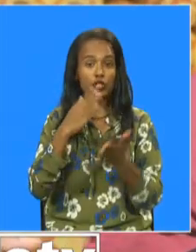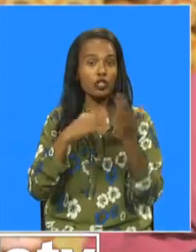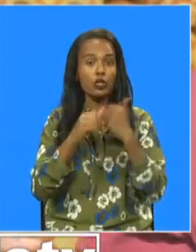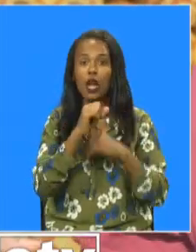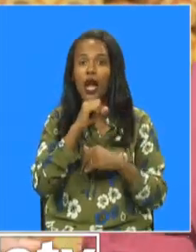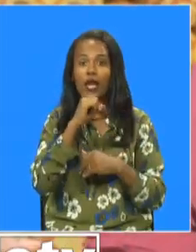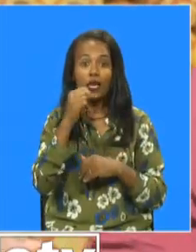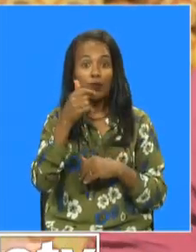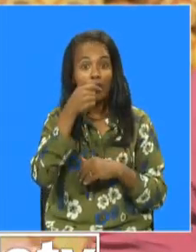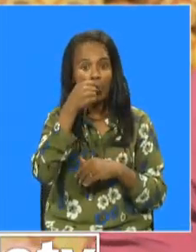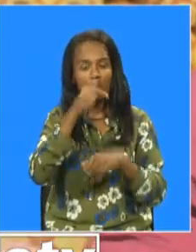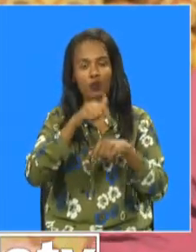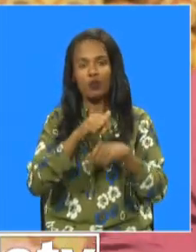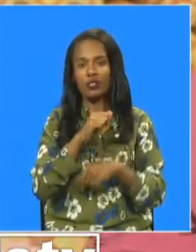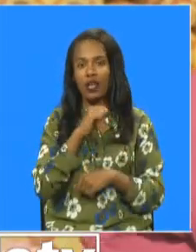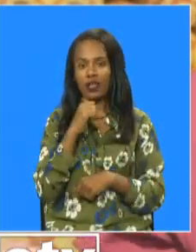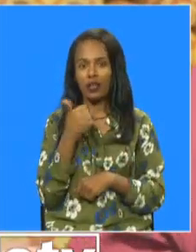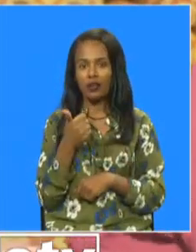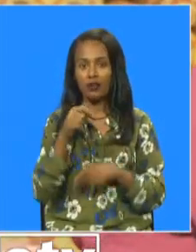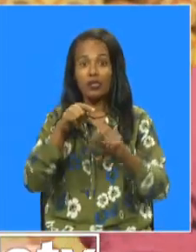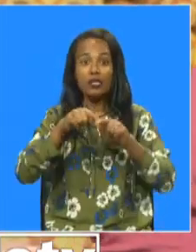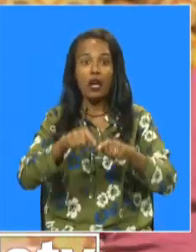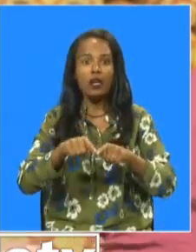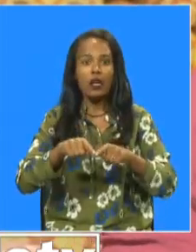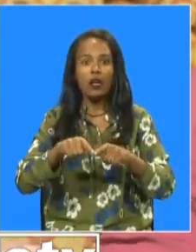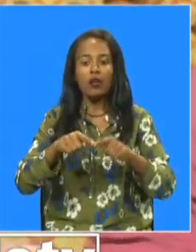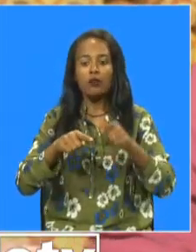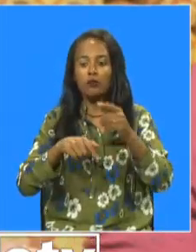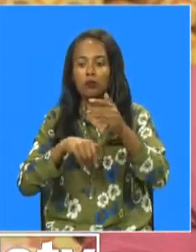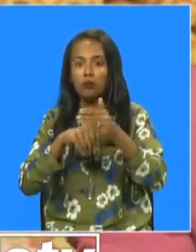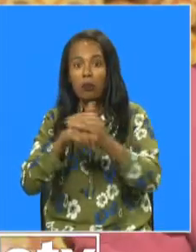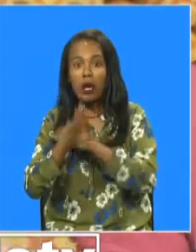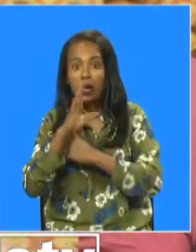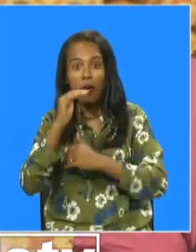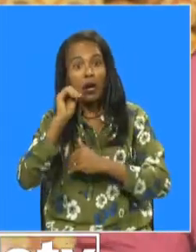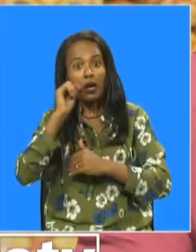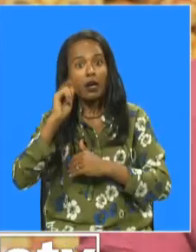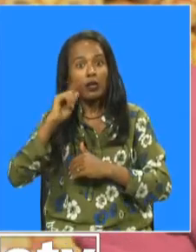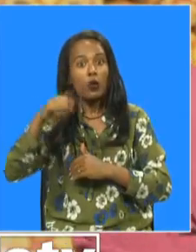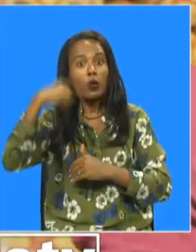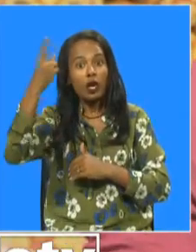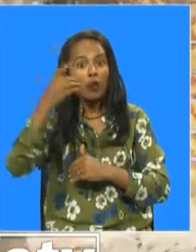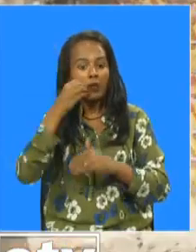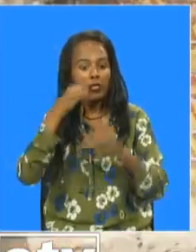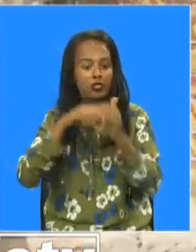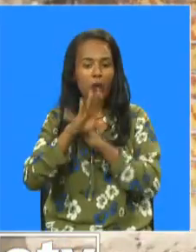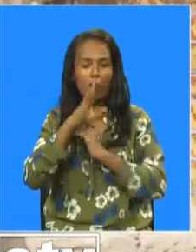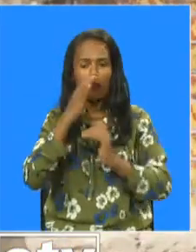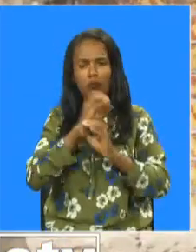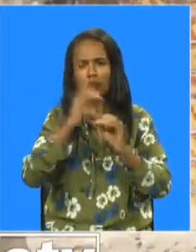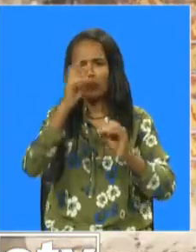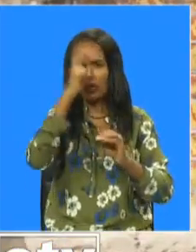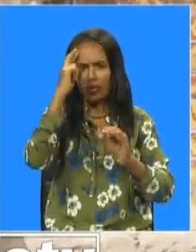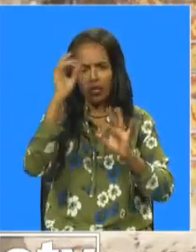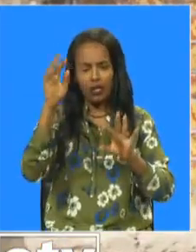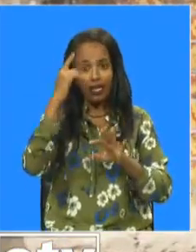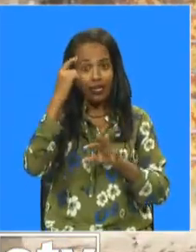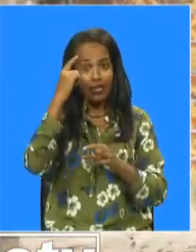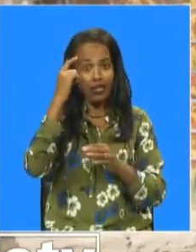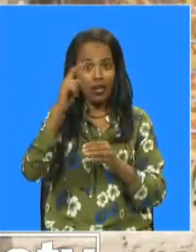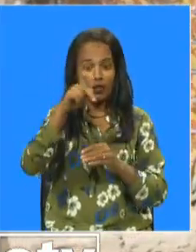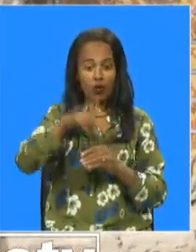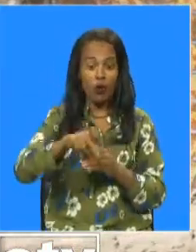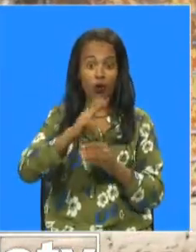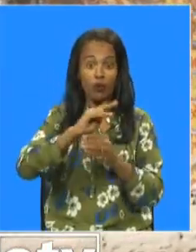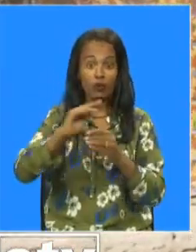አይደለም የሚያስብልበት ሰዓት አይደለም። ዛሬ ቤታችን ባይገባ ከነገ ወዲያ ቤታችን የማይገባበት ምንም ምክንያት የለም። የትግራይ ክልል ደቡብ ምስራቅ